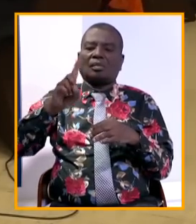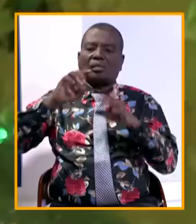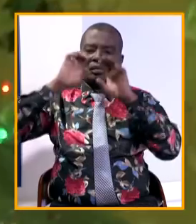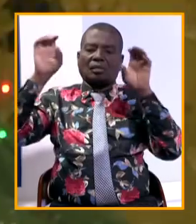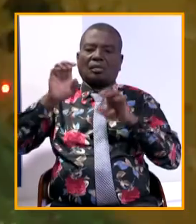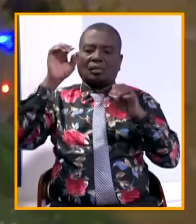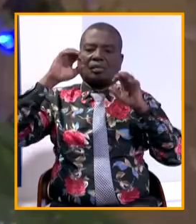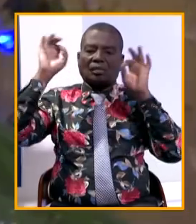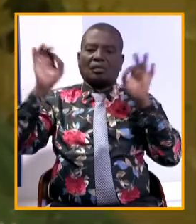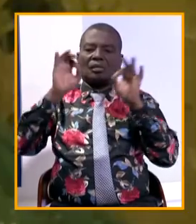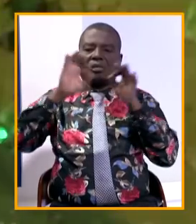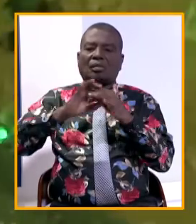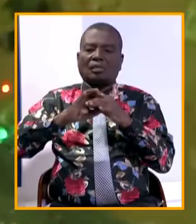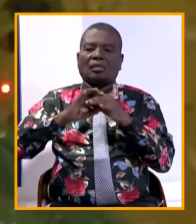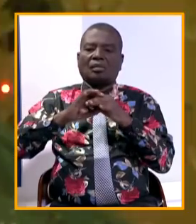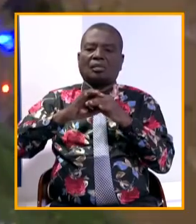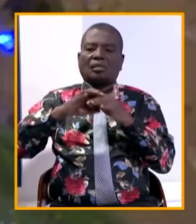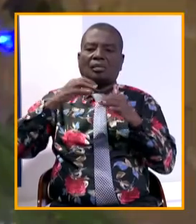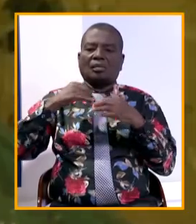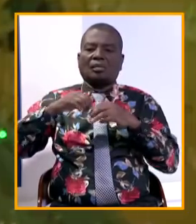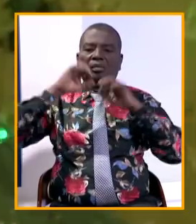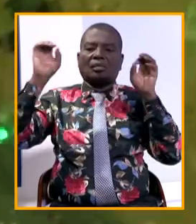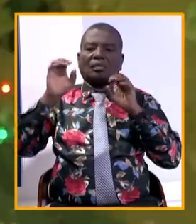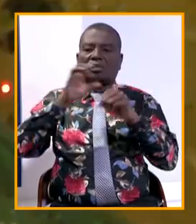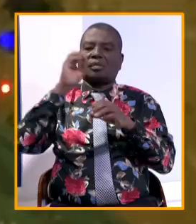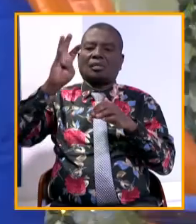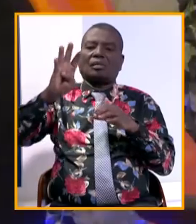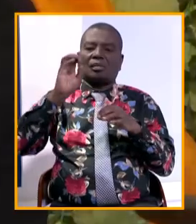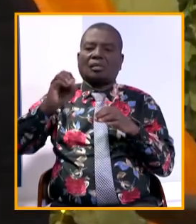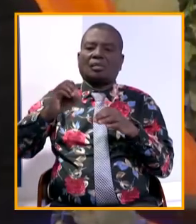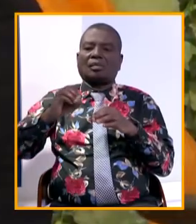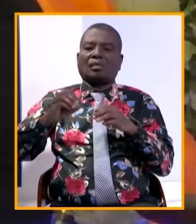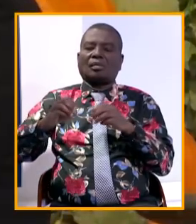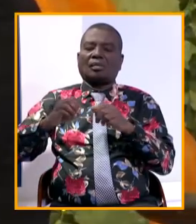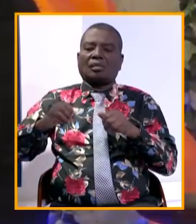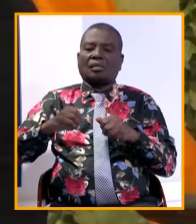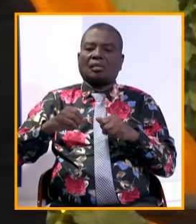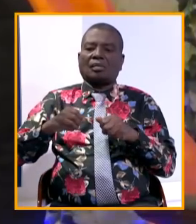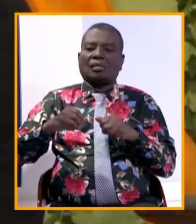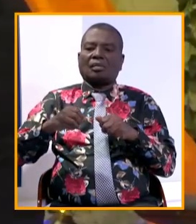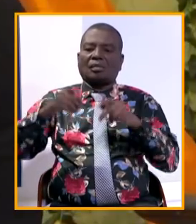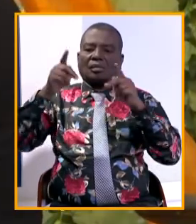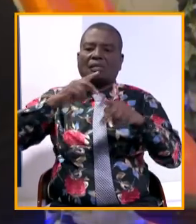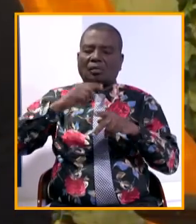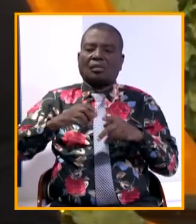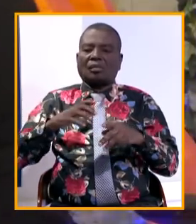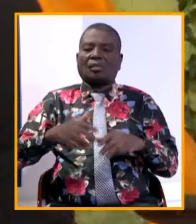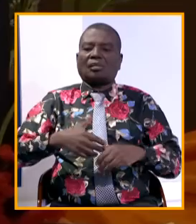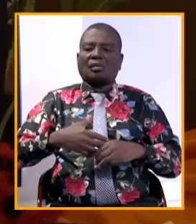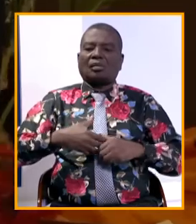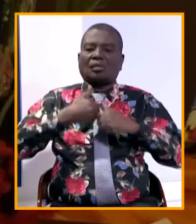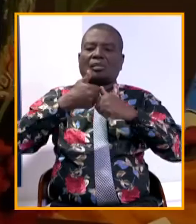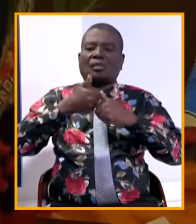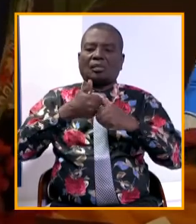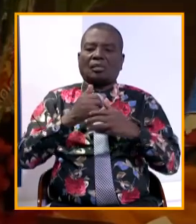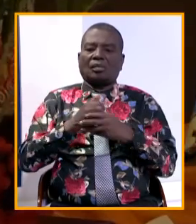l'intégration africaine concrétise cette ambition. 40 opérateurs économiques sont primés et reçoivent le prix africain de l'émergence et du